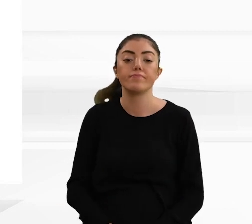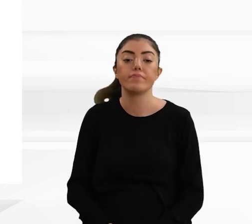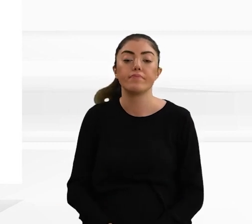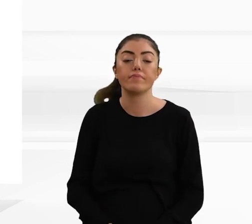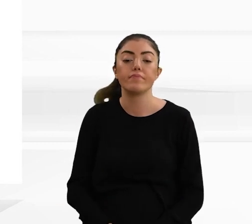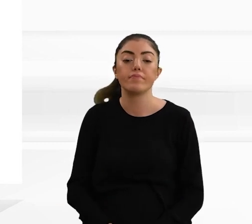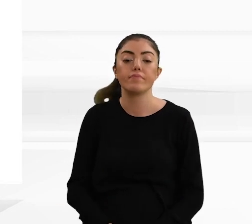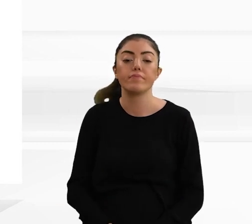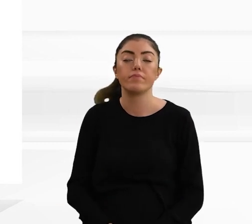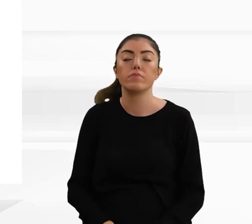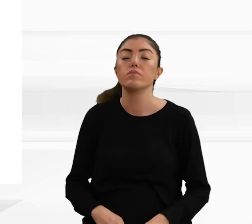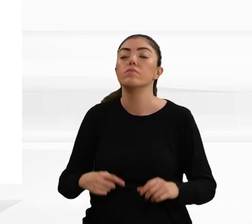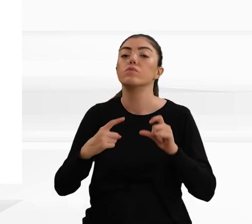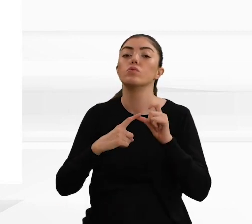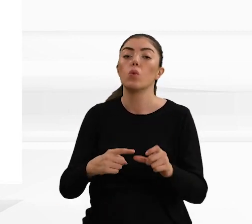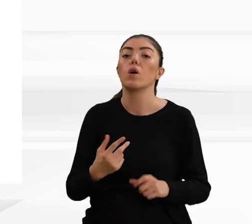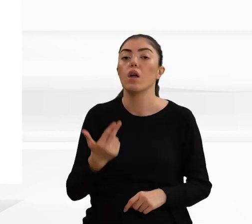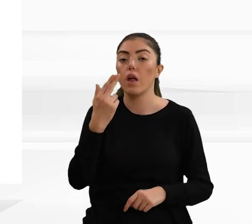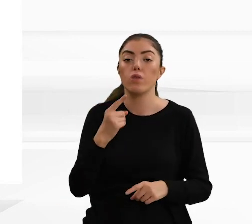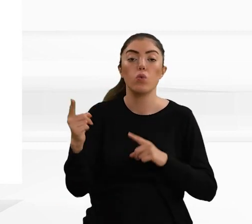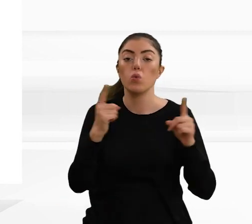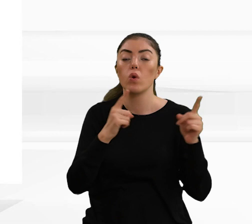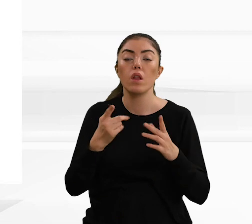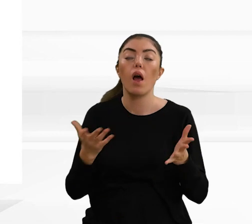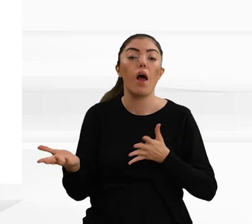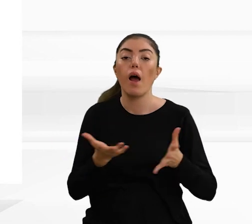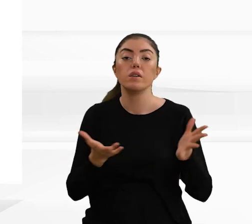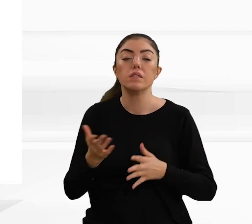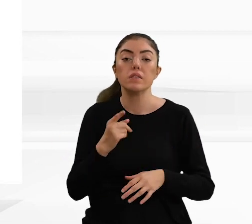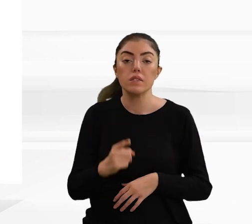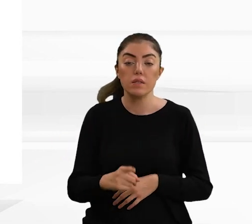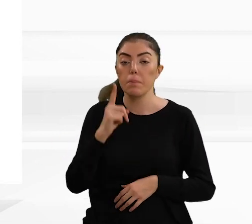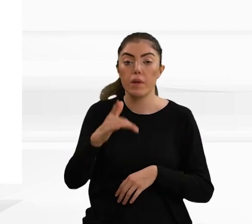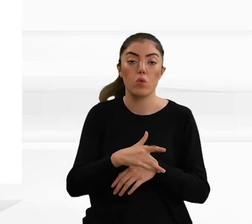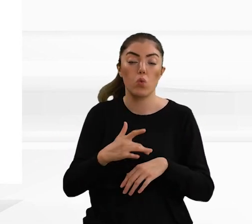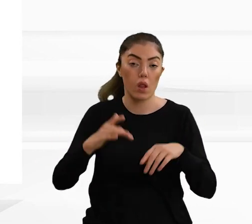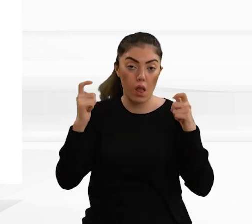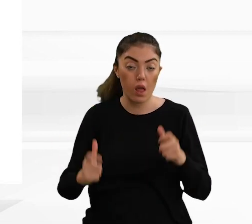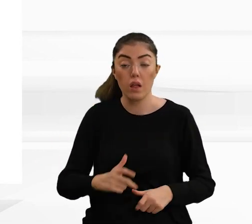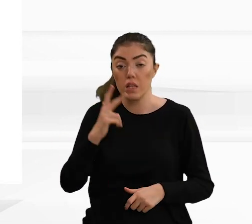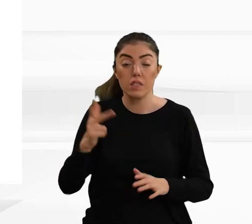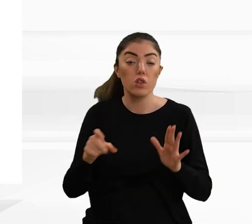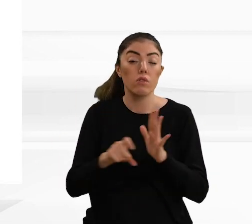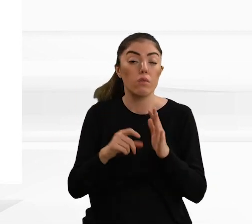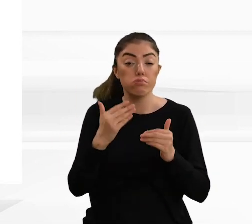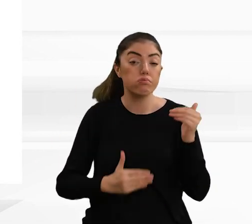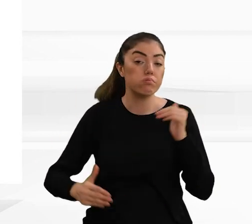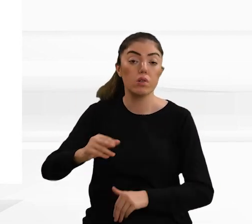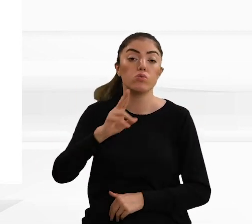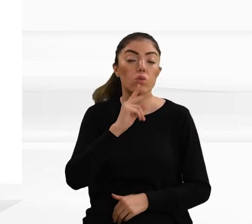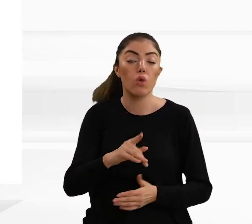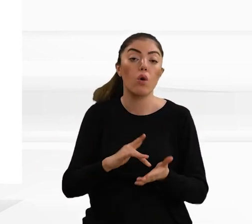soru 7 yukarıdakilerden hangileri bir ülkede hızlı Nüfus artışı